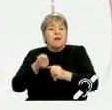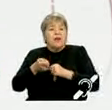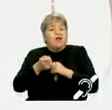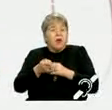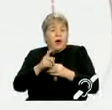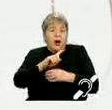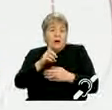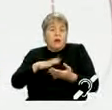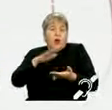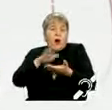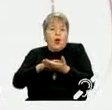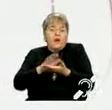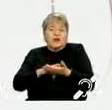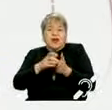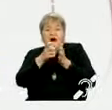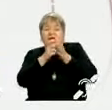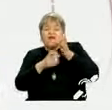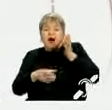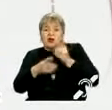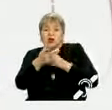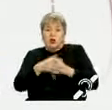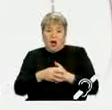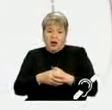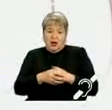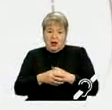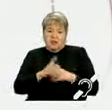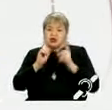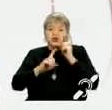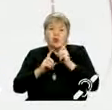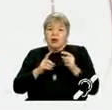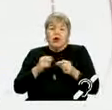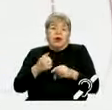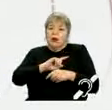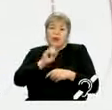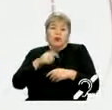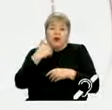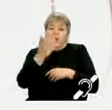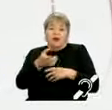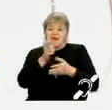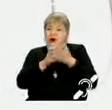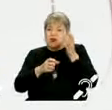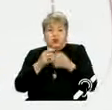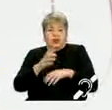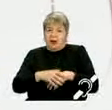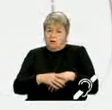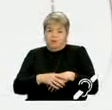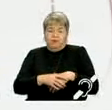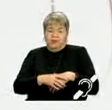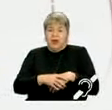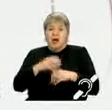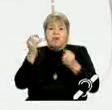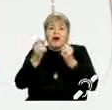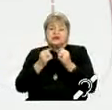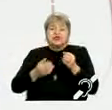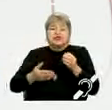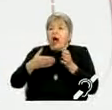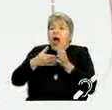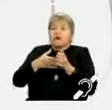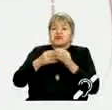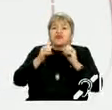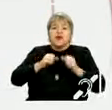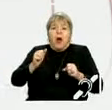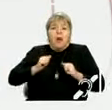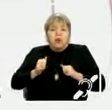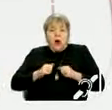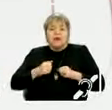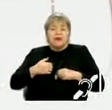dat factură pentru lemne? Asta vă întreb, le mai aveți? Nu. Nu. Vin mașinile la poartă, dai banii.